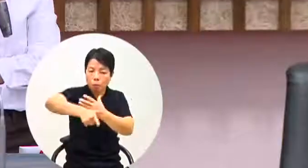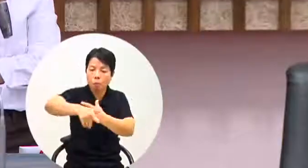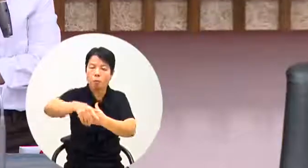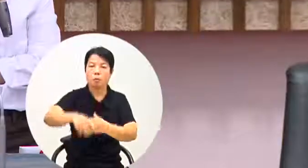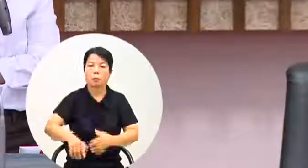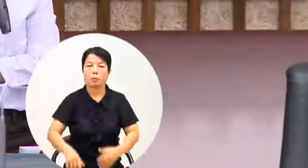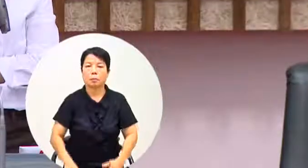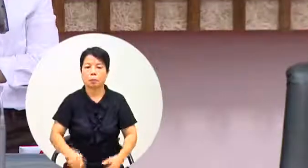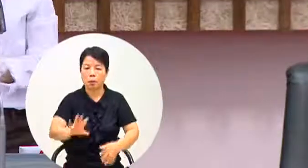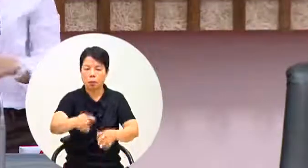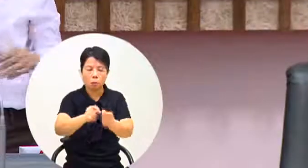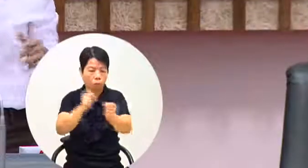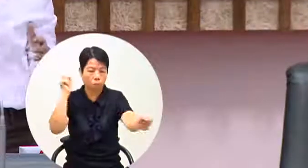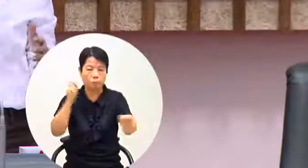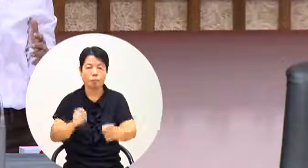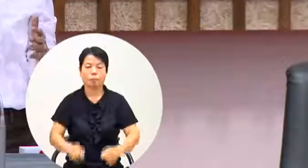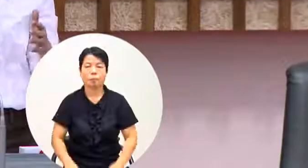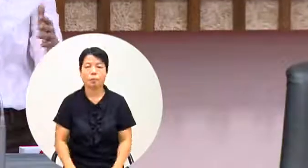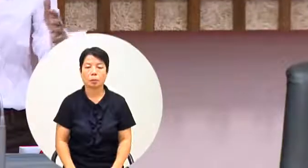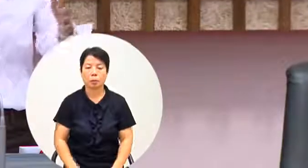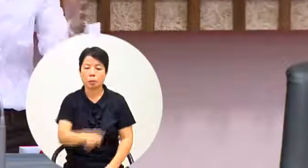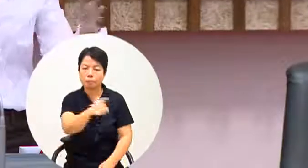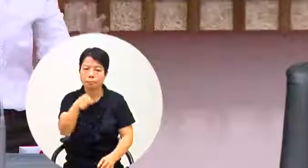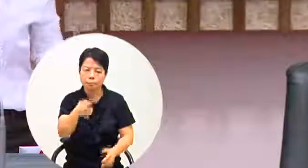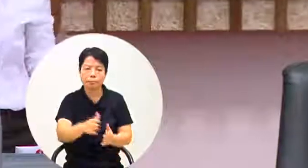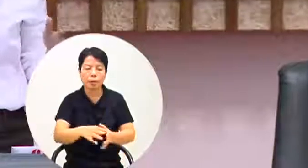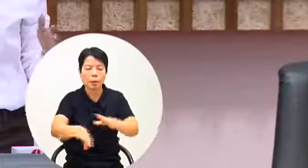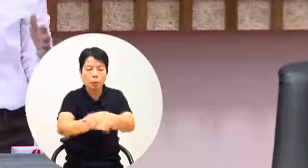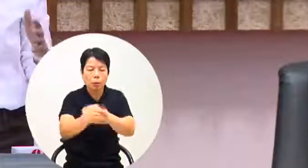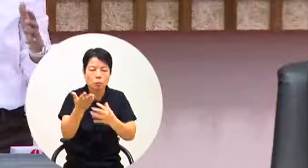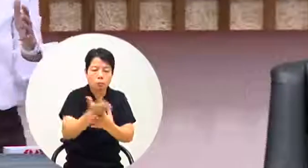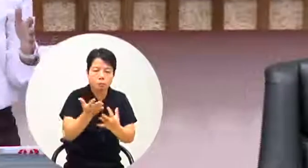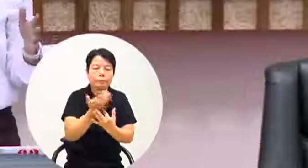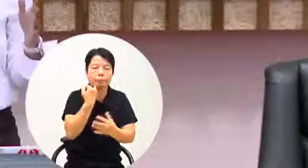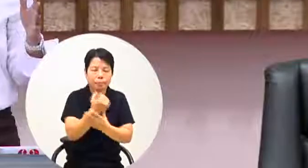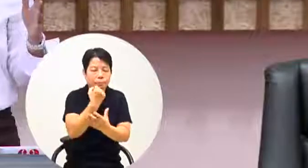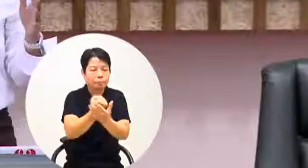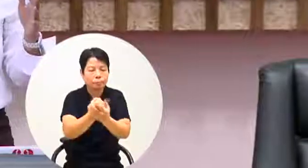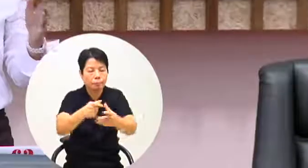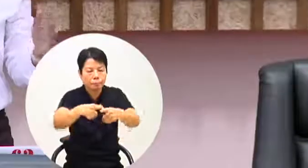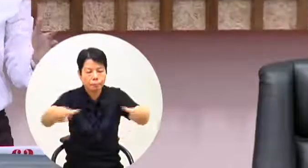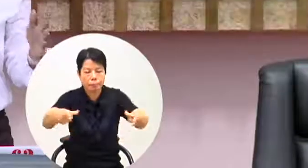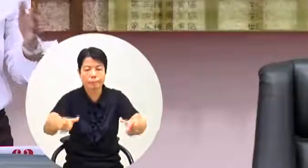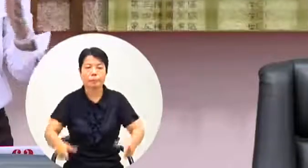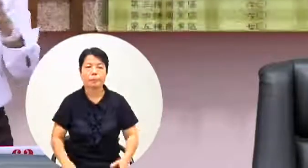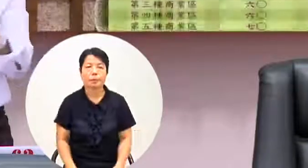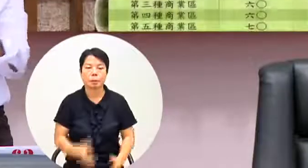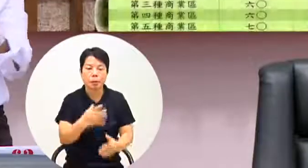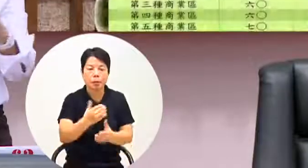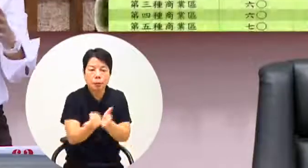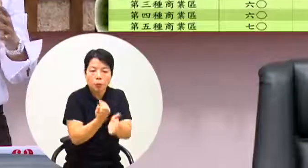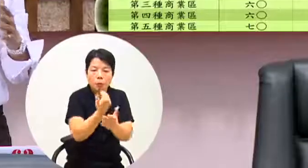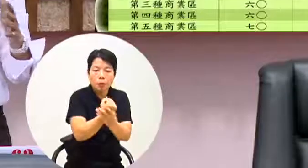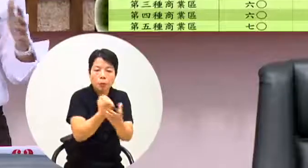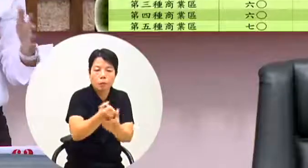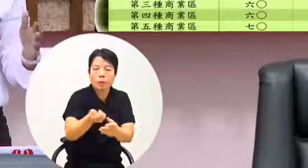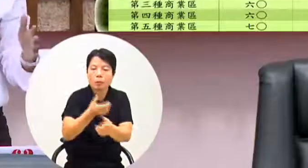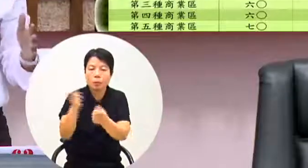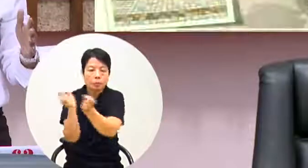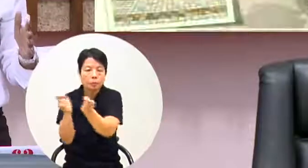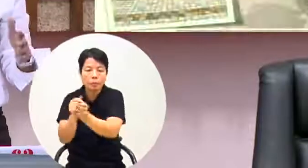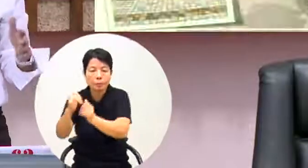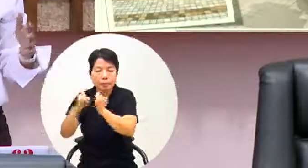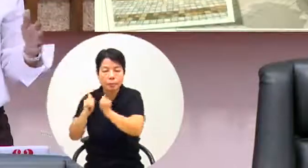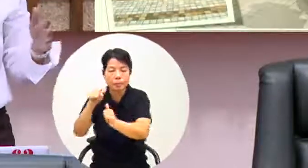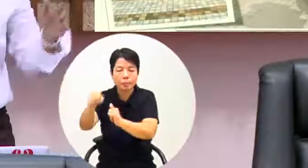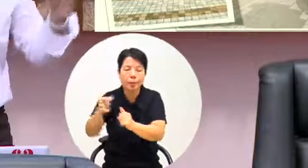实很久了哈，就是认为呢这个空间可以大一点，那这个空间可以预留给附近的居民作为一个